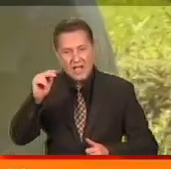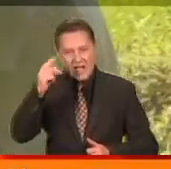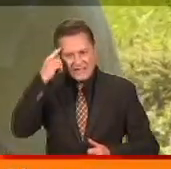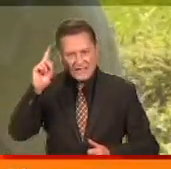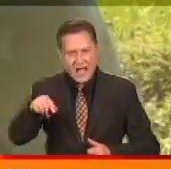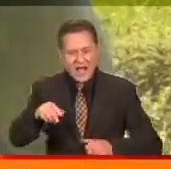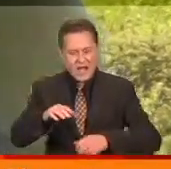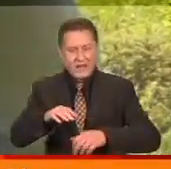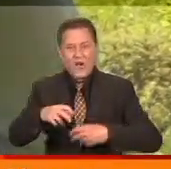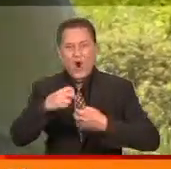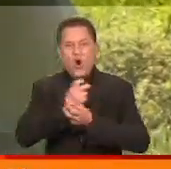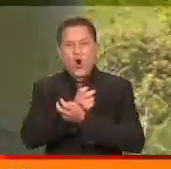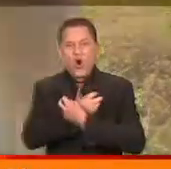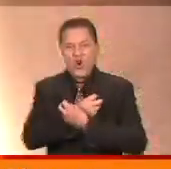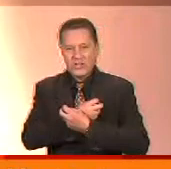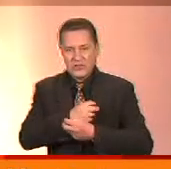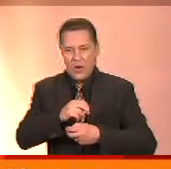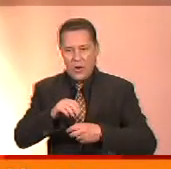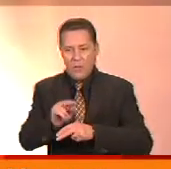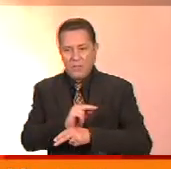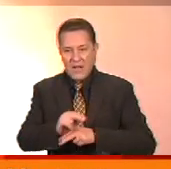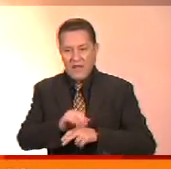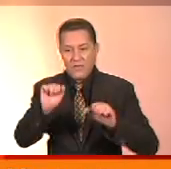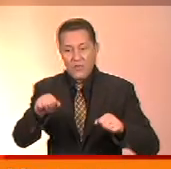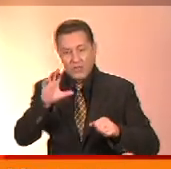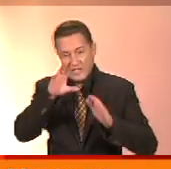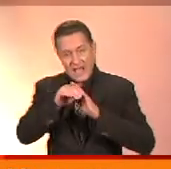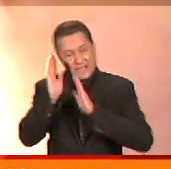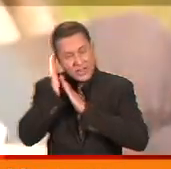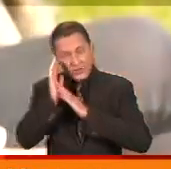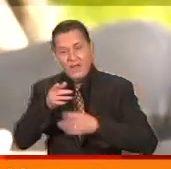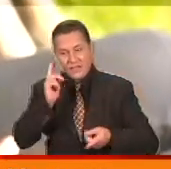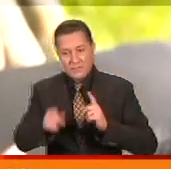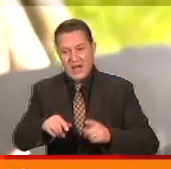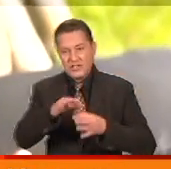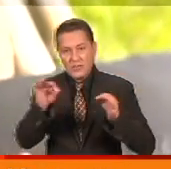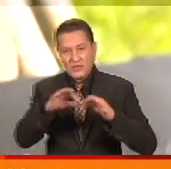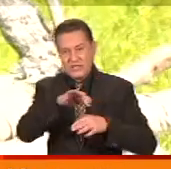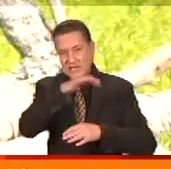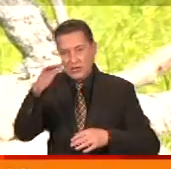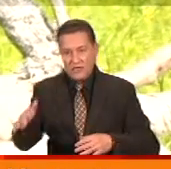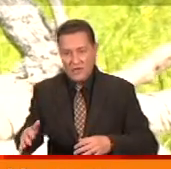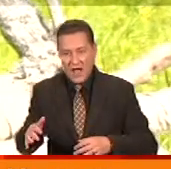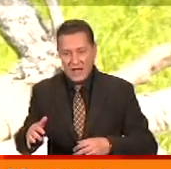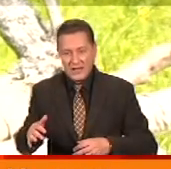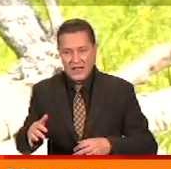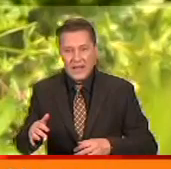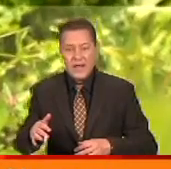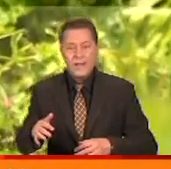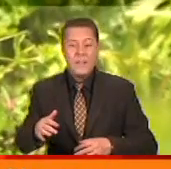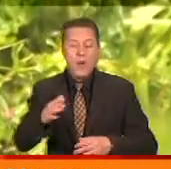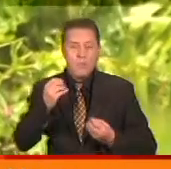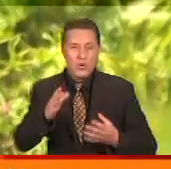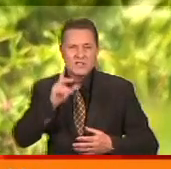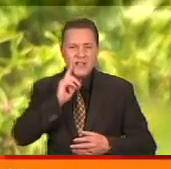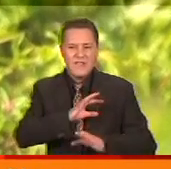якого відають лише тутешні. В нього можна заночувати на справжньому сіновалі, забути про цивілізацію і просто